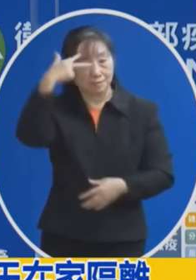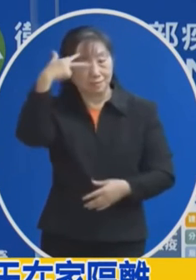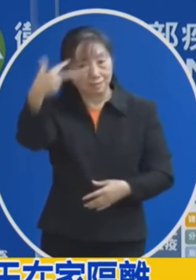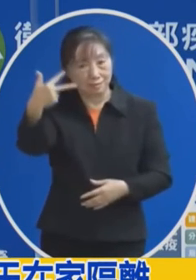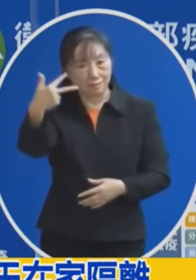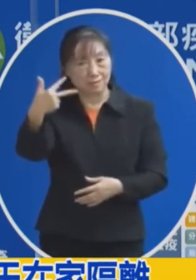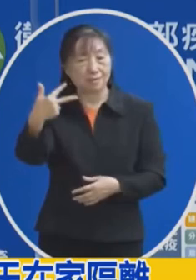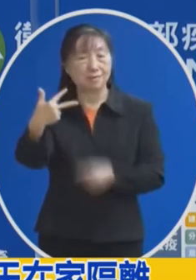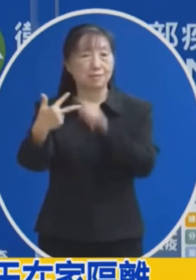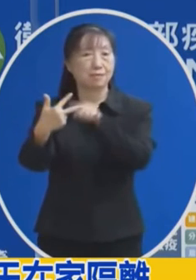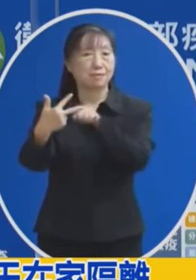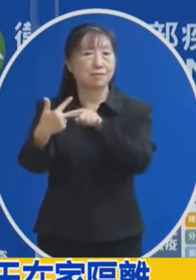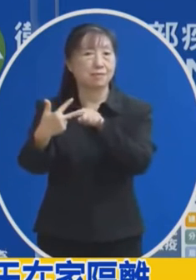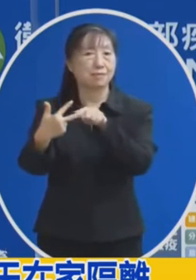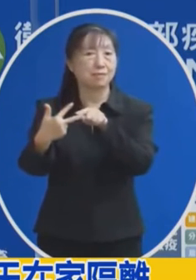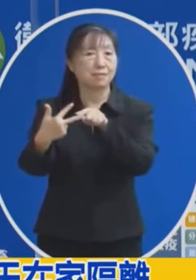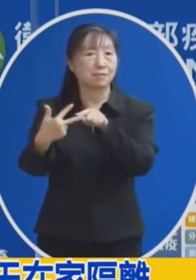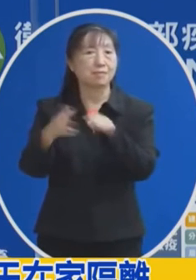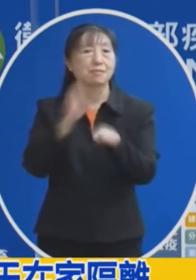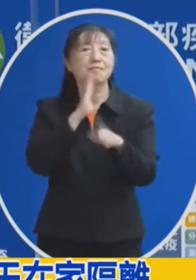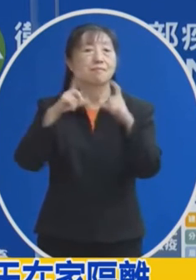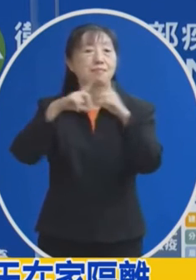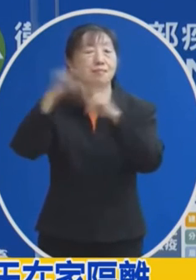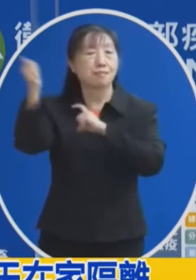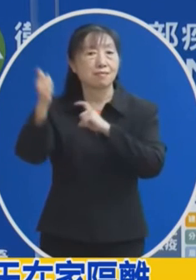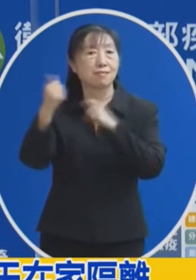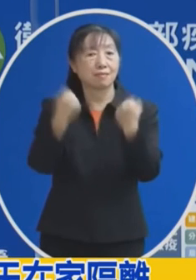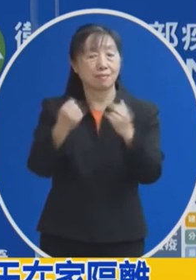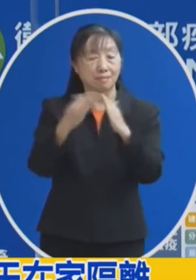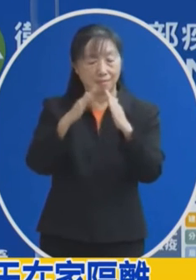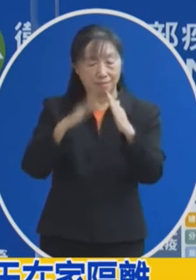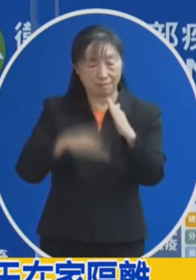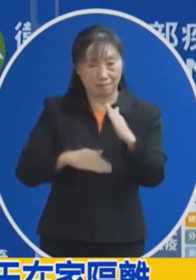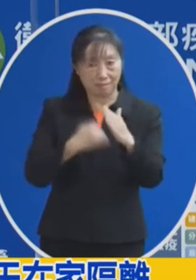七天返家在家里做